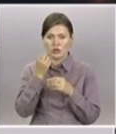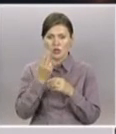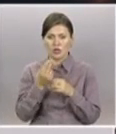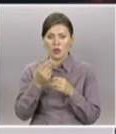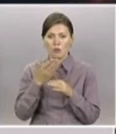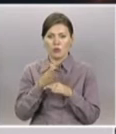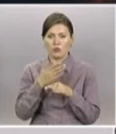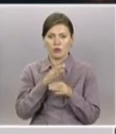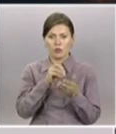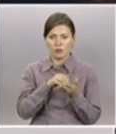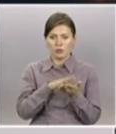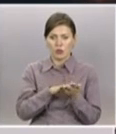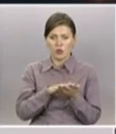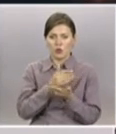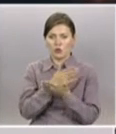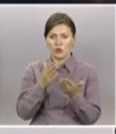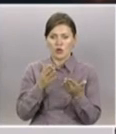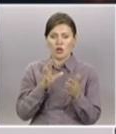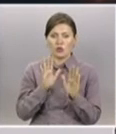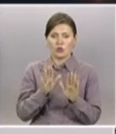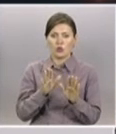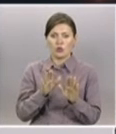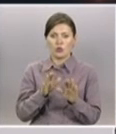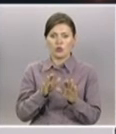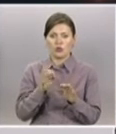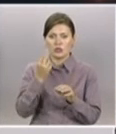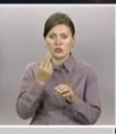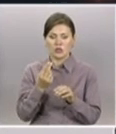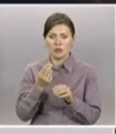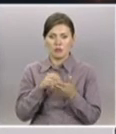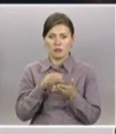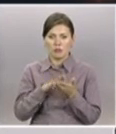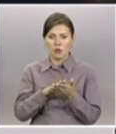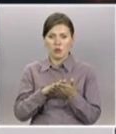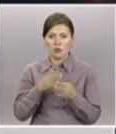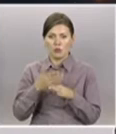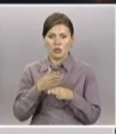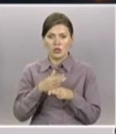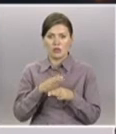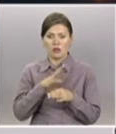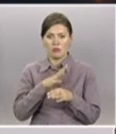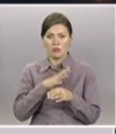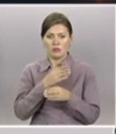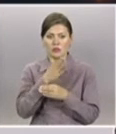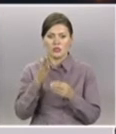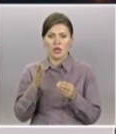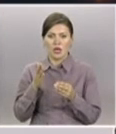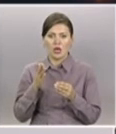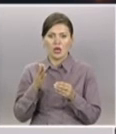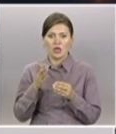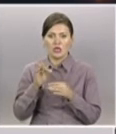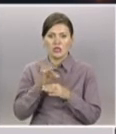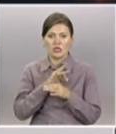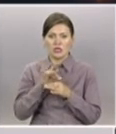стационарлық бөлімдер бекітілген болатын. Сол тек қана осы стационарлық бекітілген бөлмелерде бізде